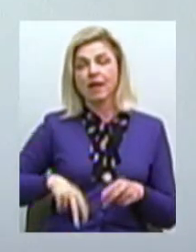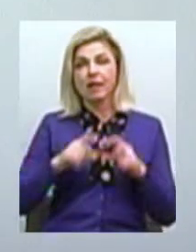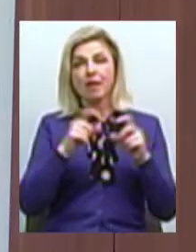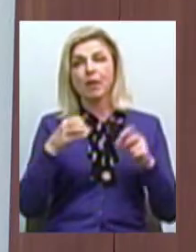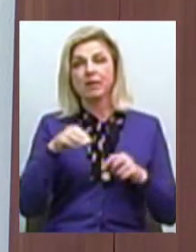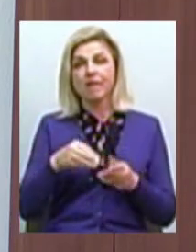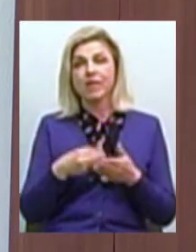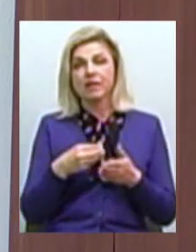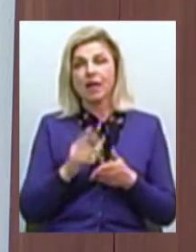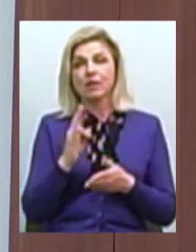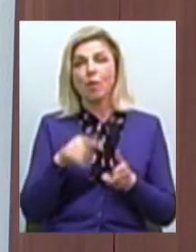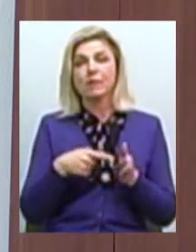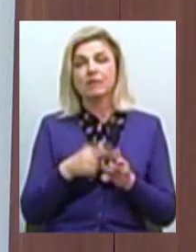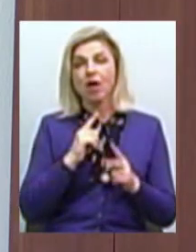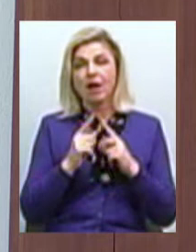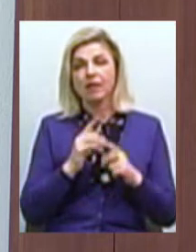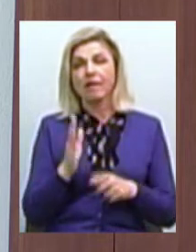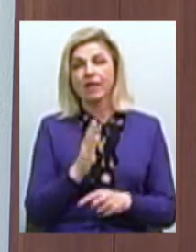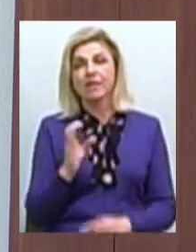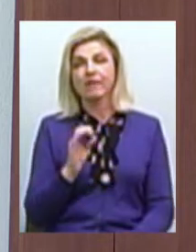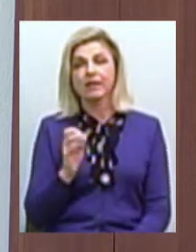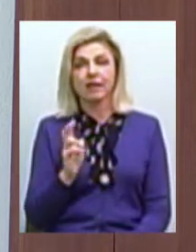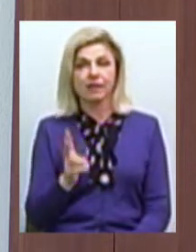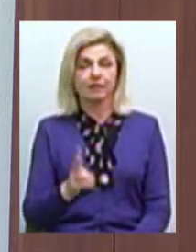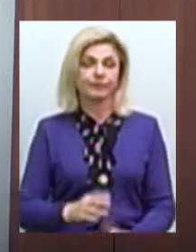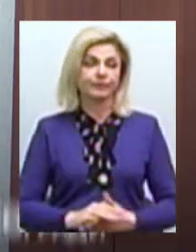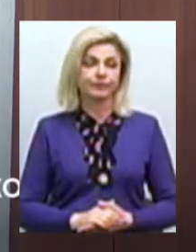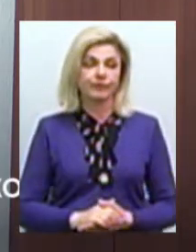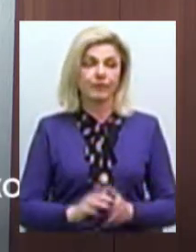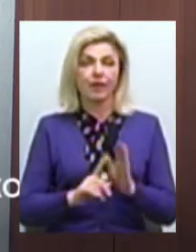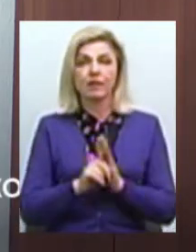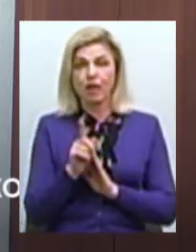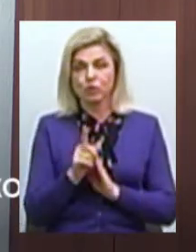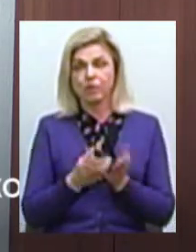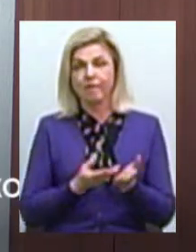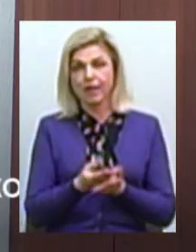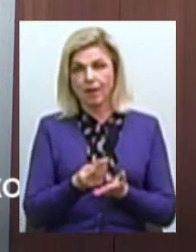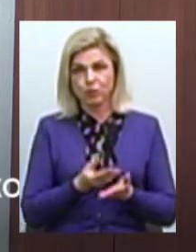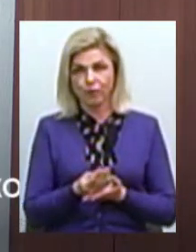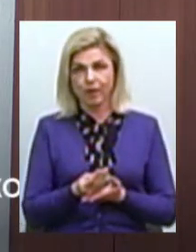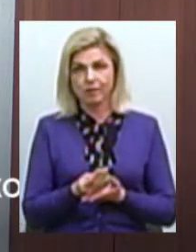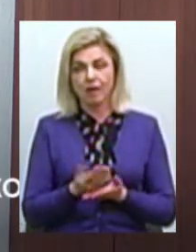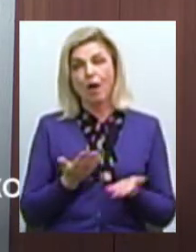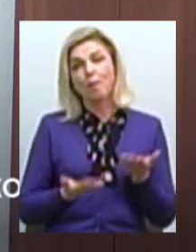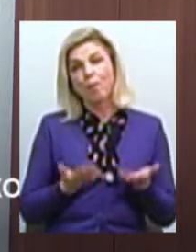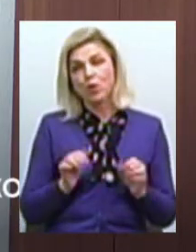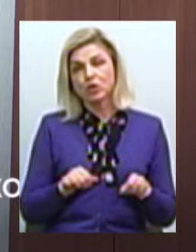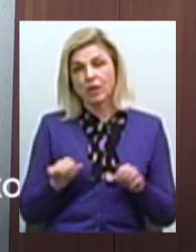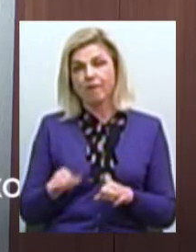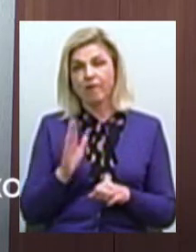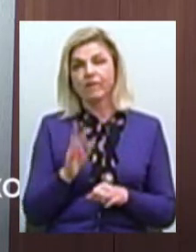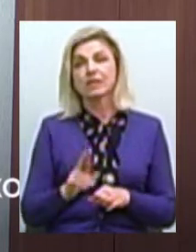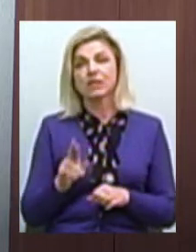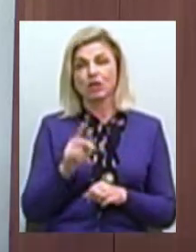фінансів Миколаївської міської ради Віра Святелик. Почнуть своє фінансування, можливо, навіть з січня